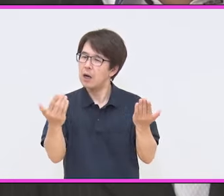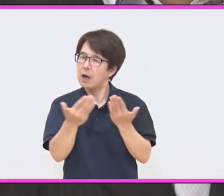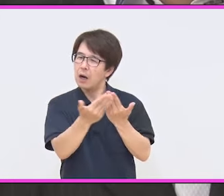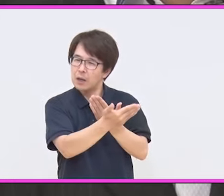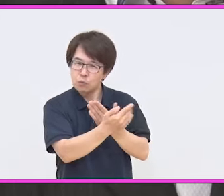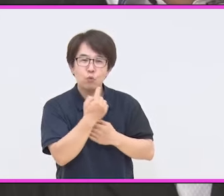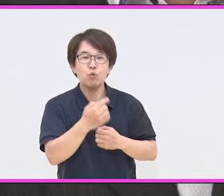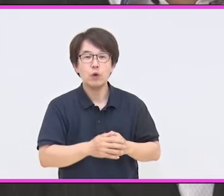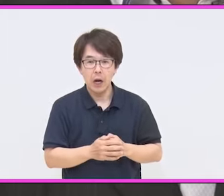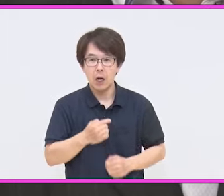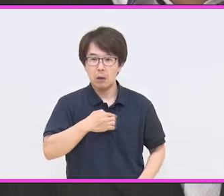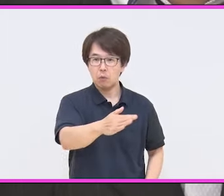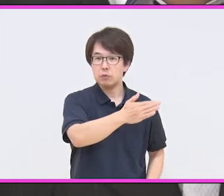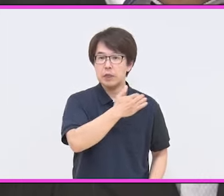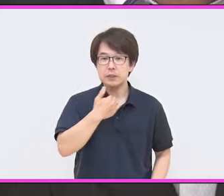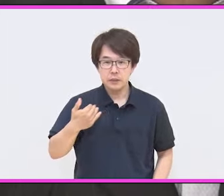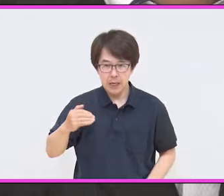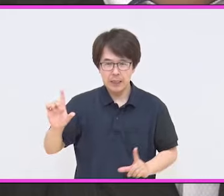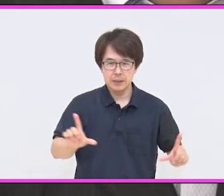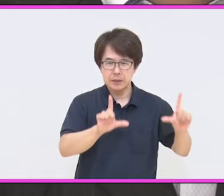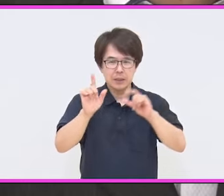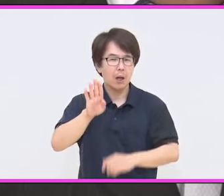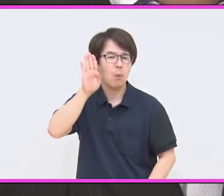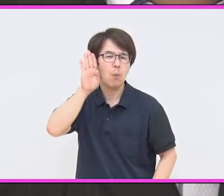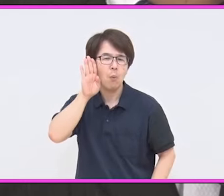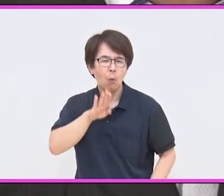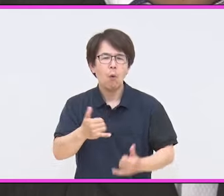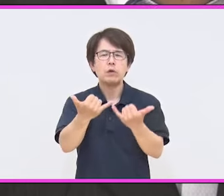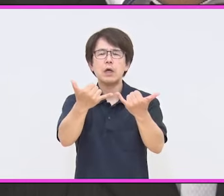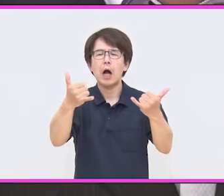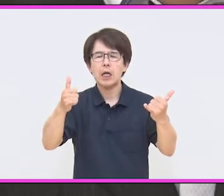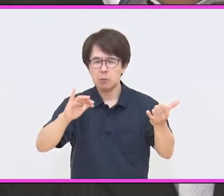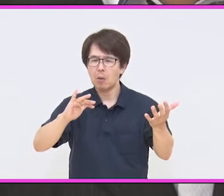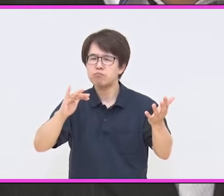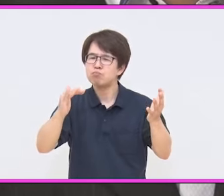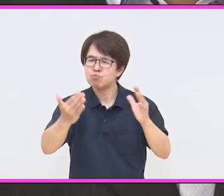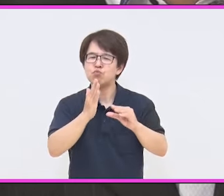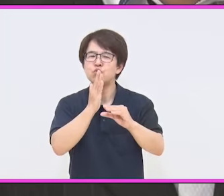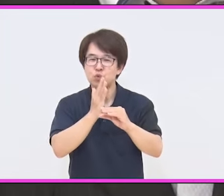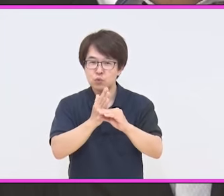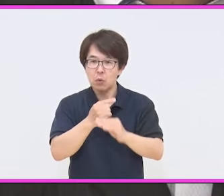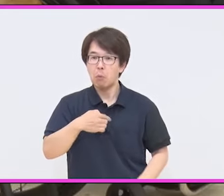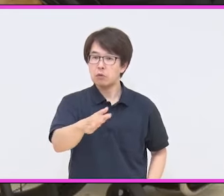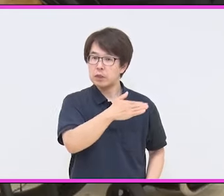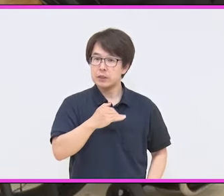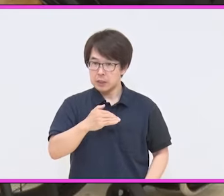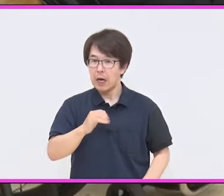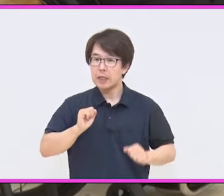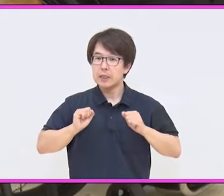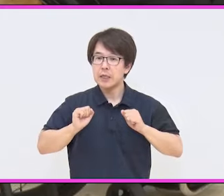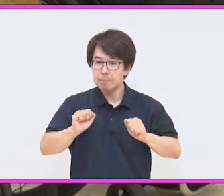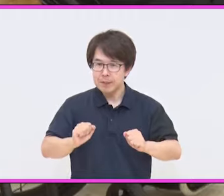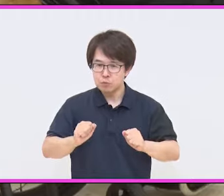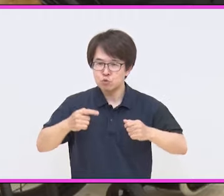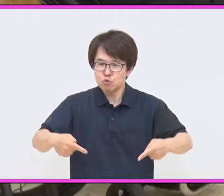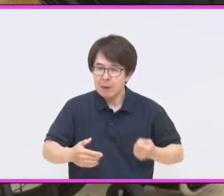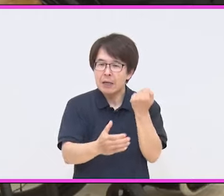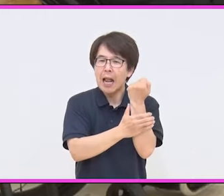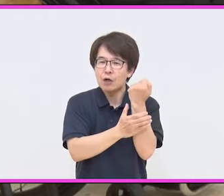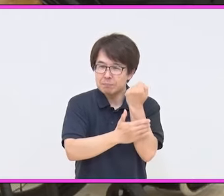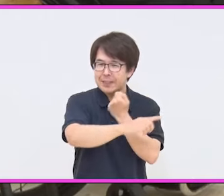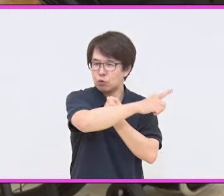ちがまあ住みやすい世界にもなってるし、僕たちがやってる競技に対してもやっぱりあのよ